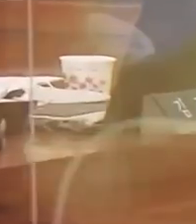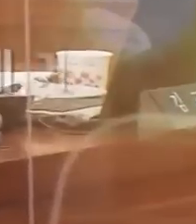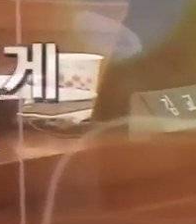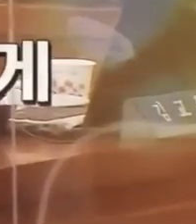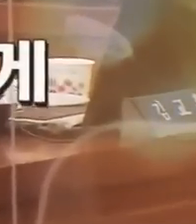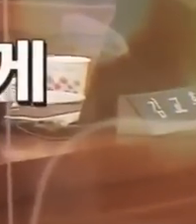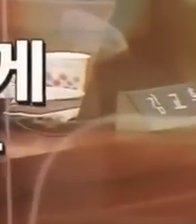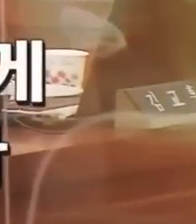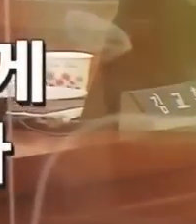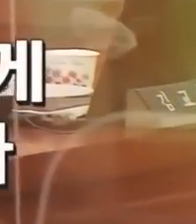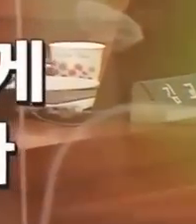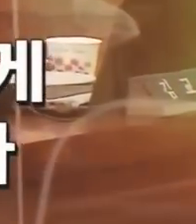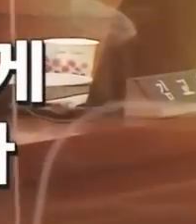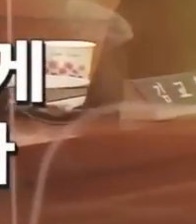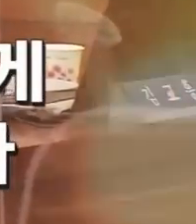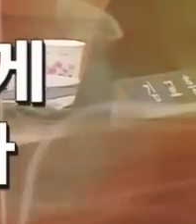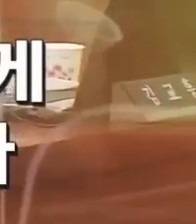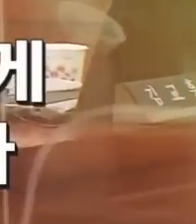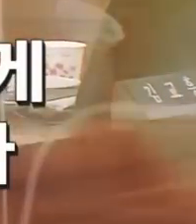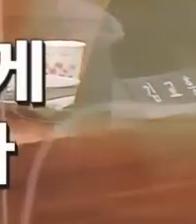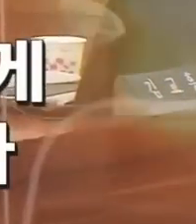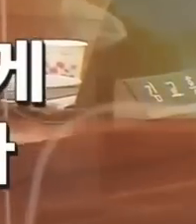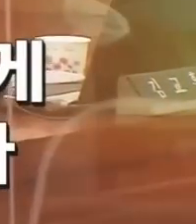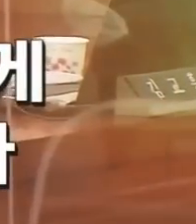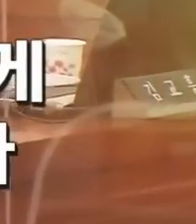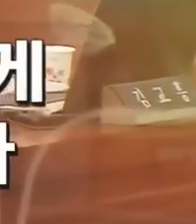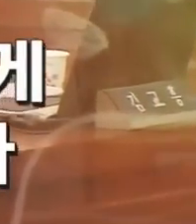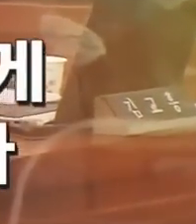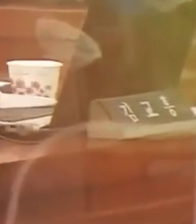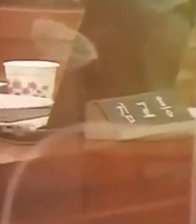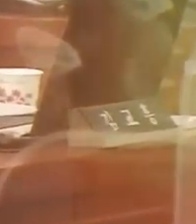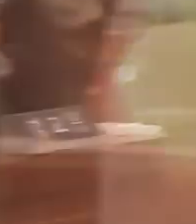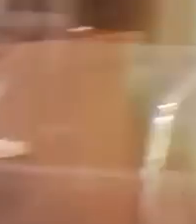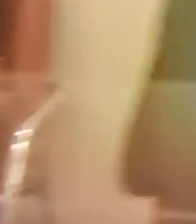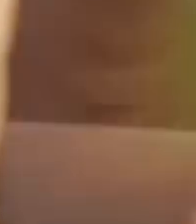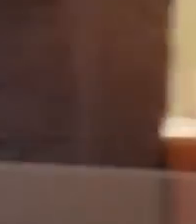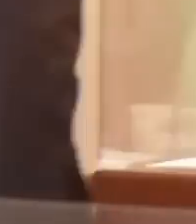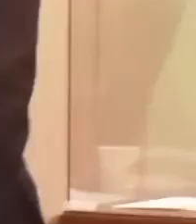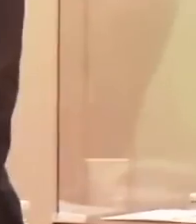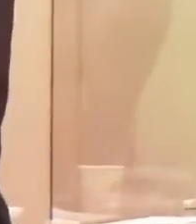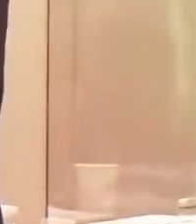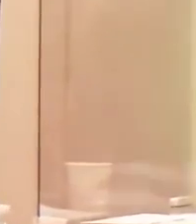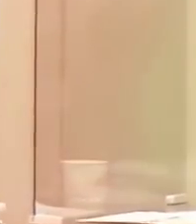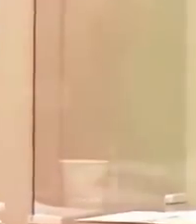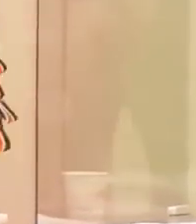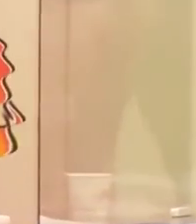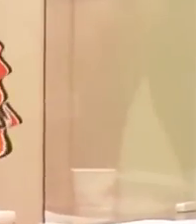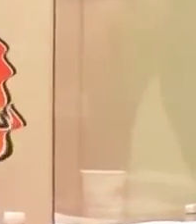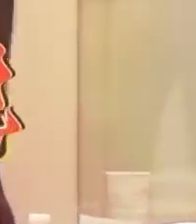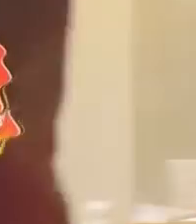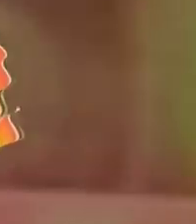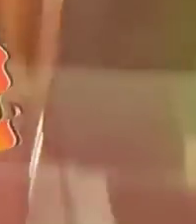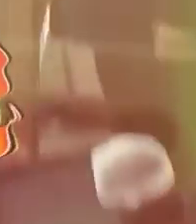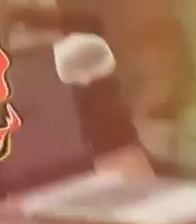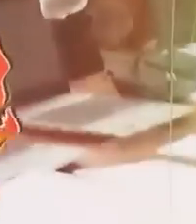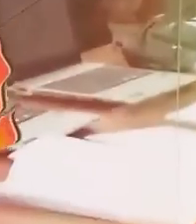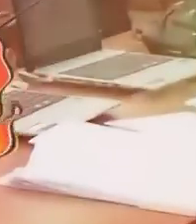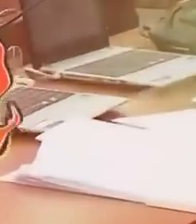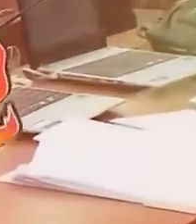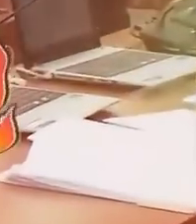지금 수사의 결과에 따라서 법적으로 문제가 되어있으면 법적인 책임을 지겠다. 끝나고 말도